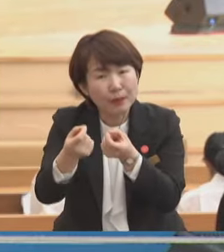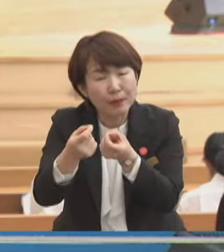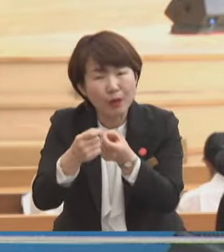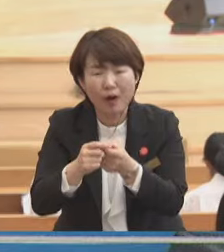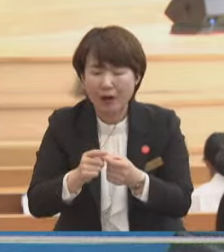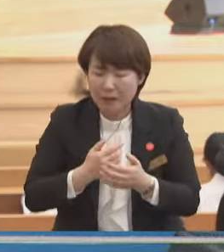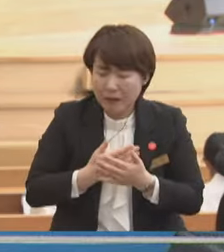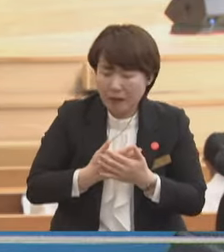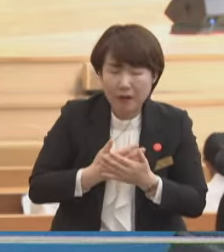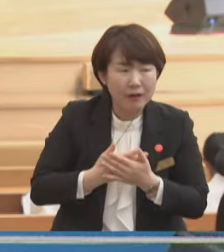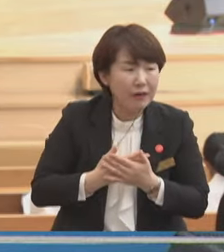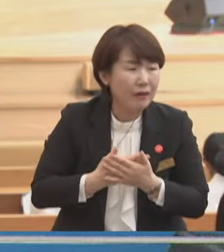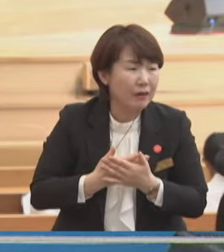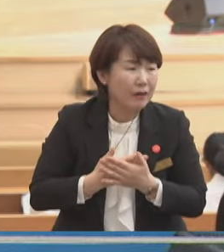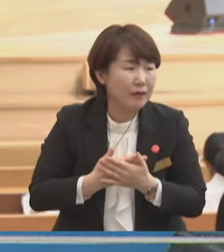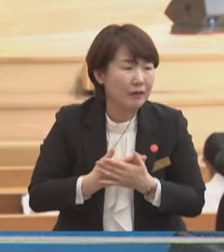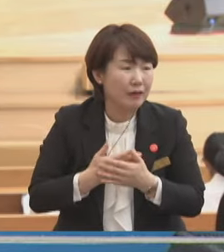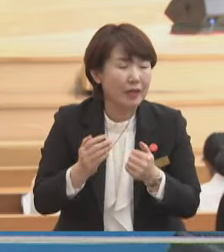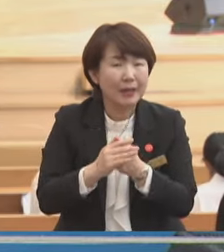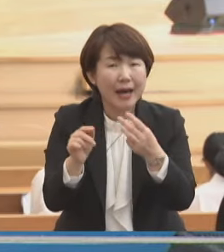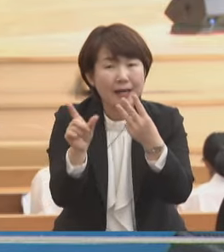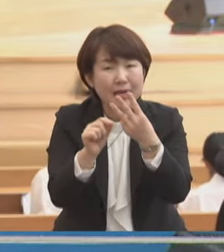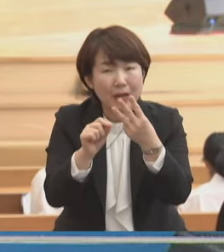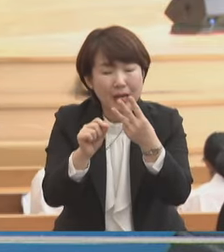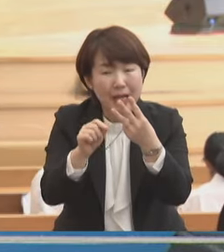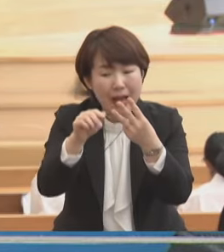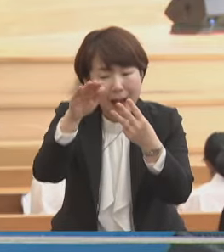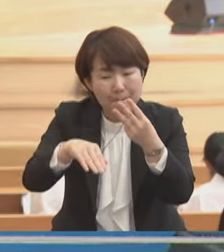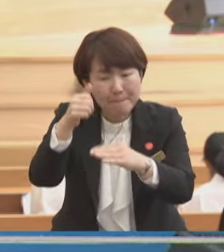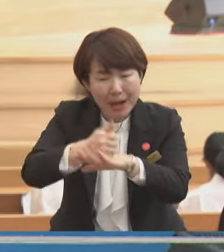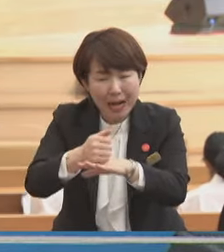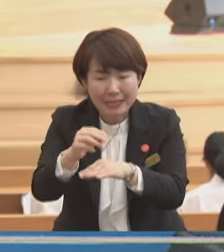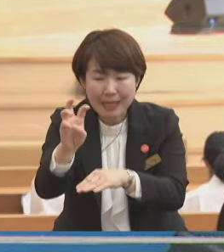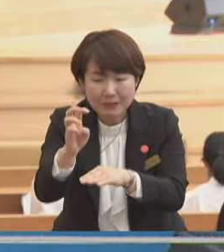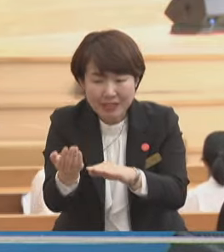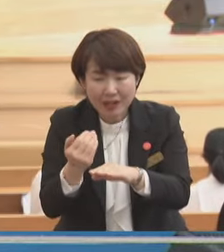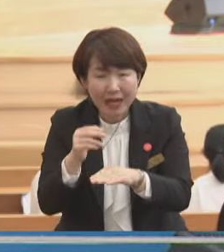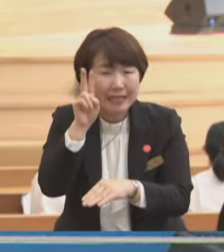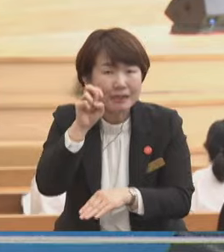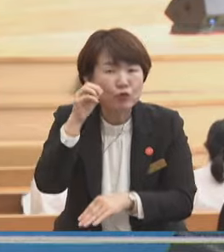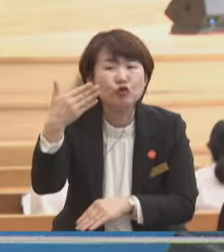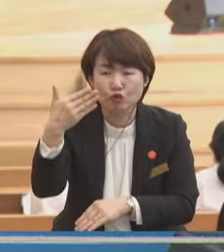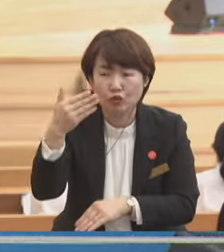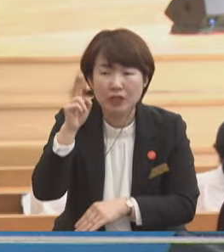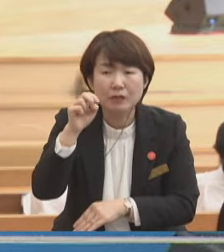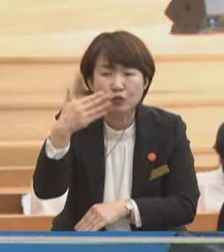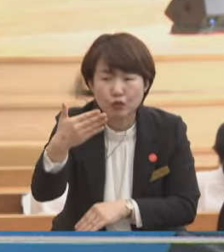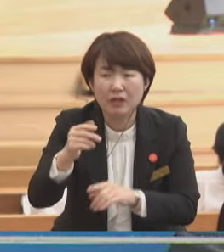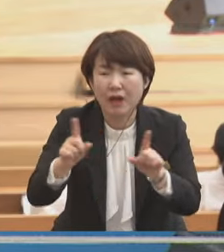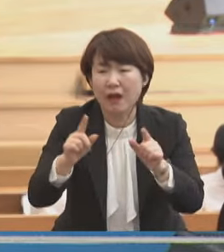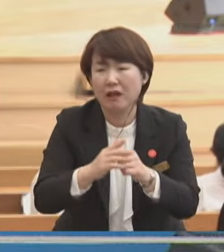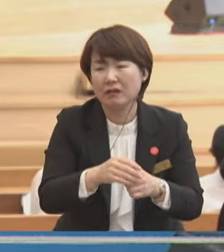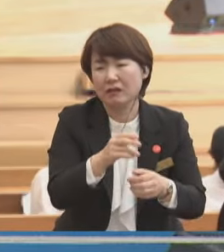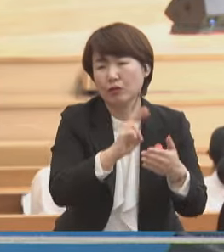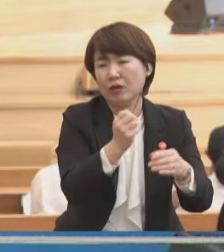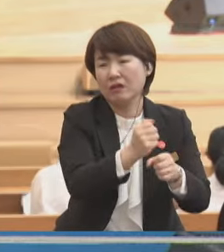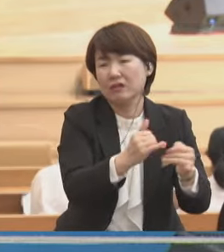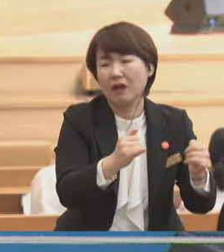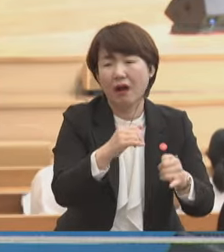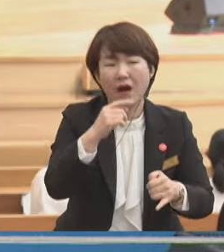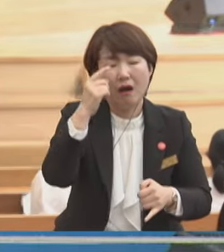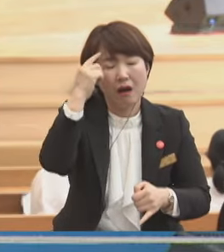초조해진 거예요 그래서 30일 바로 전날 29일날 국이 가가 고열로